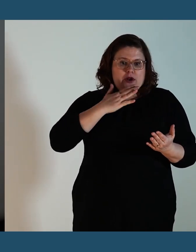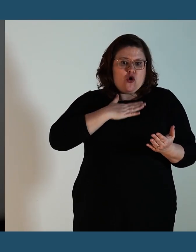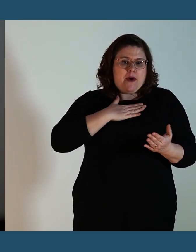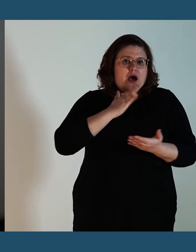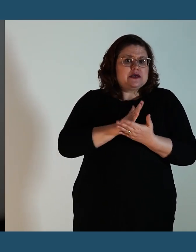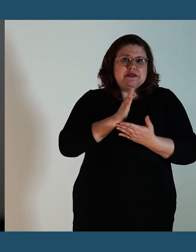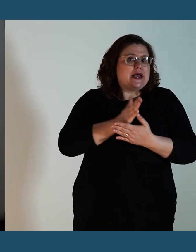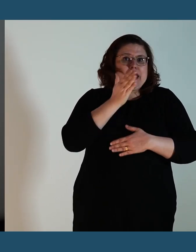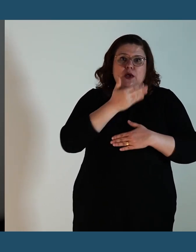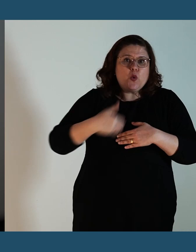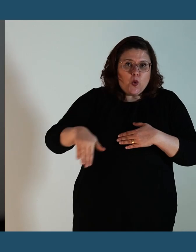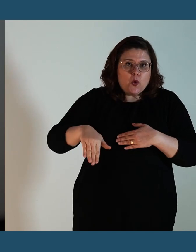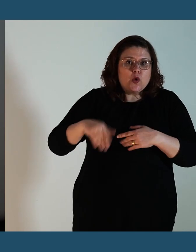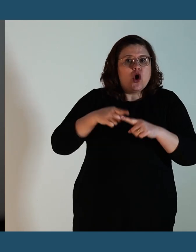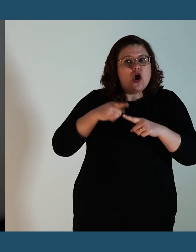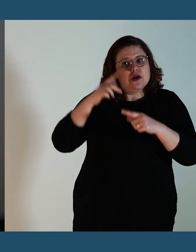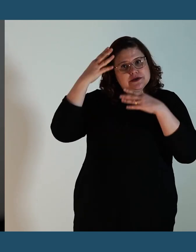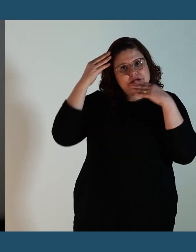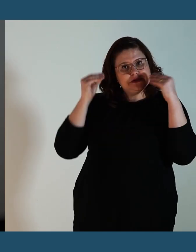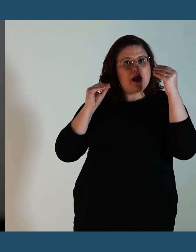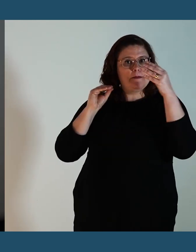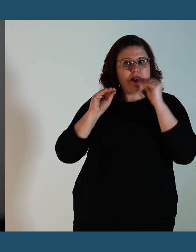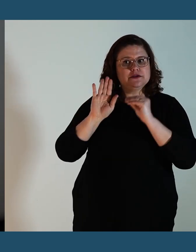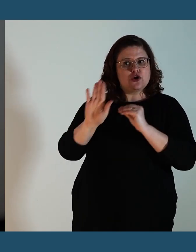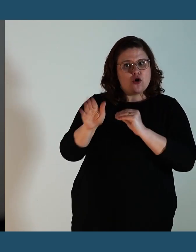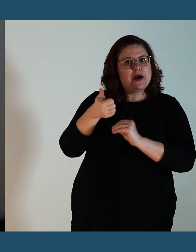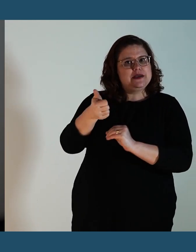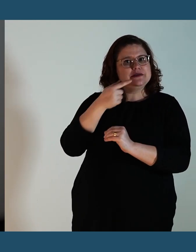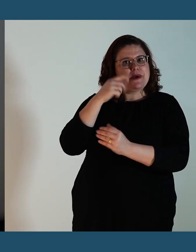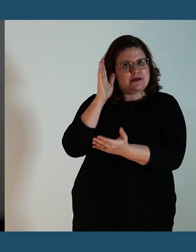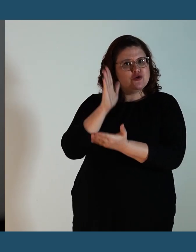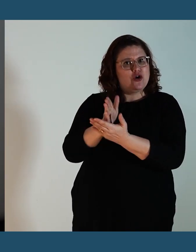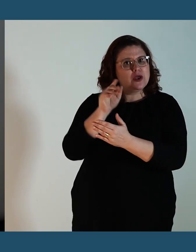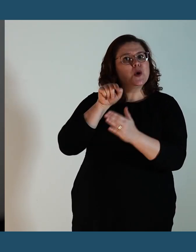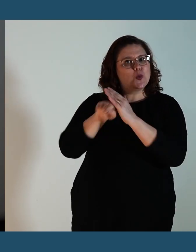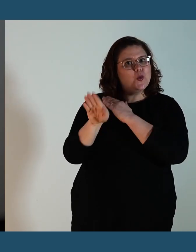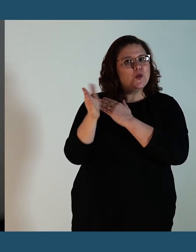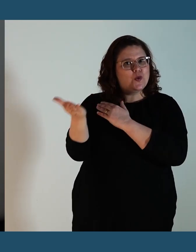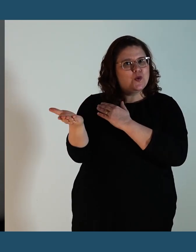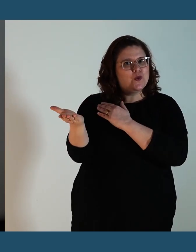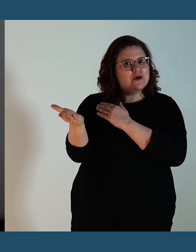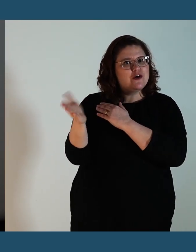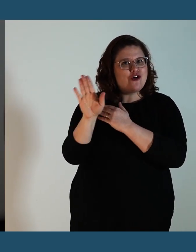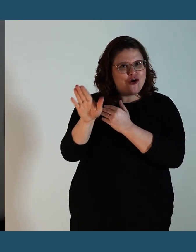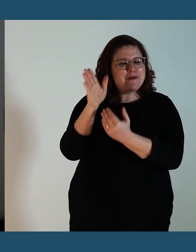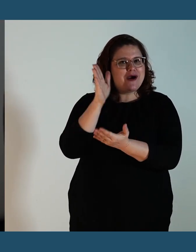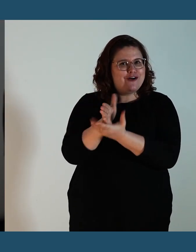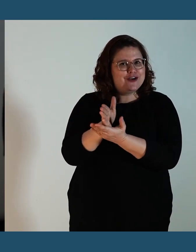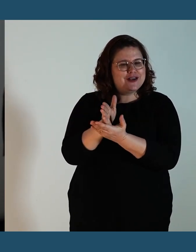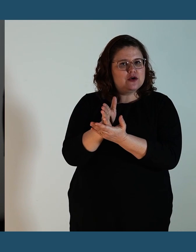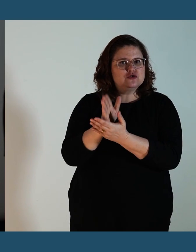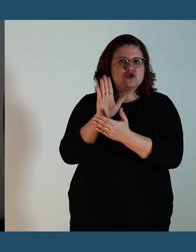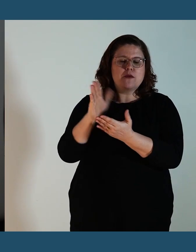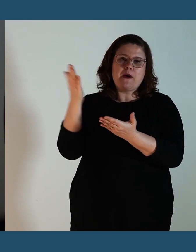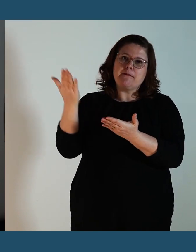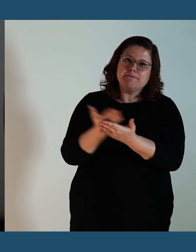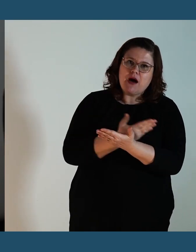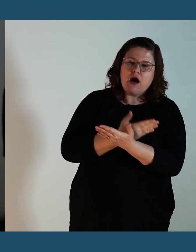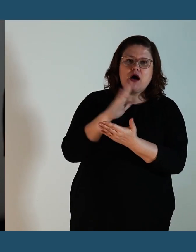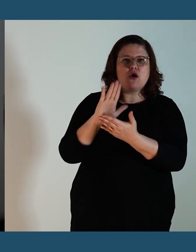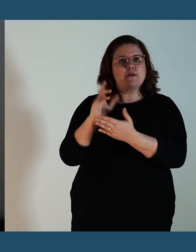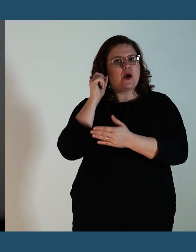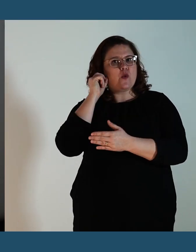asia tavallaan, vaan kyse on niin kuin saamelaisten itsemääräämisoikeudesta niin kuin siihen omaan maahansa,